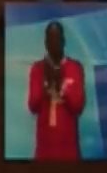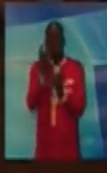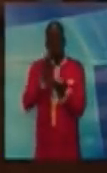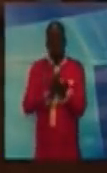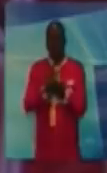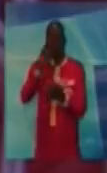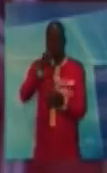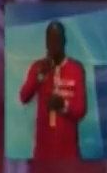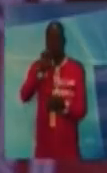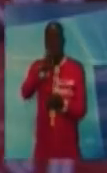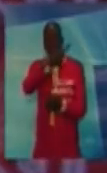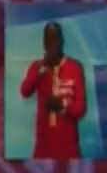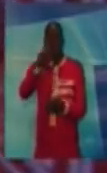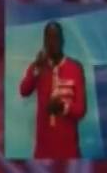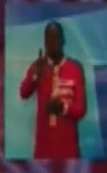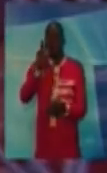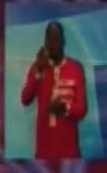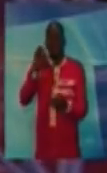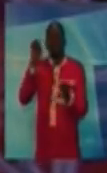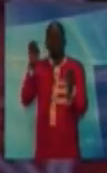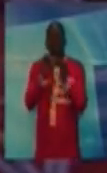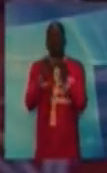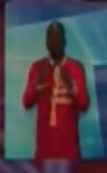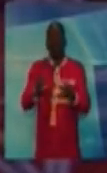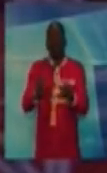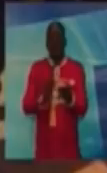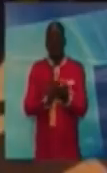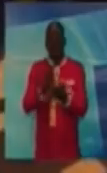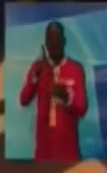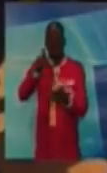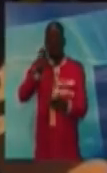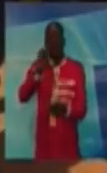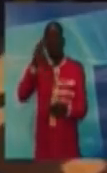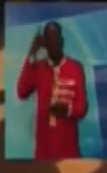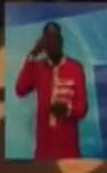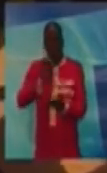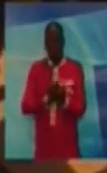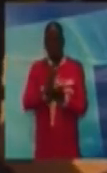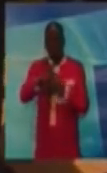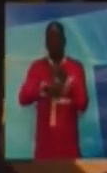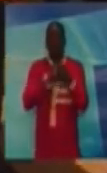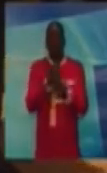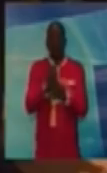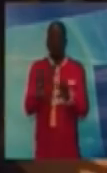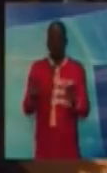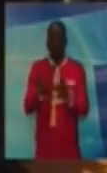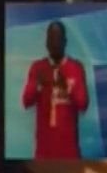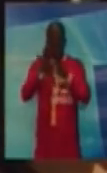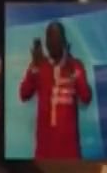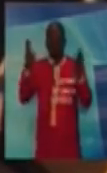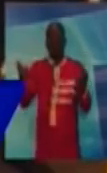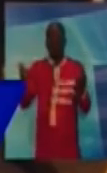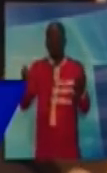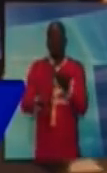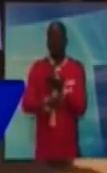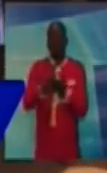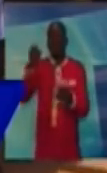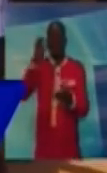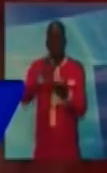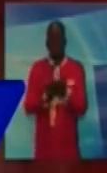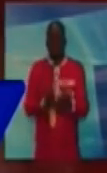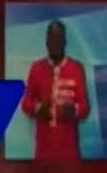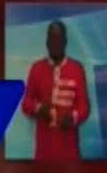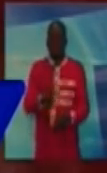poule. 130 œufs, soit 130 œufs par poule par an. Cette cérémonie de lancement a été symbolisée par la coupure